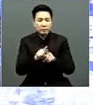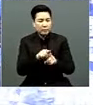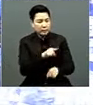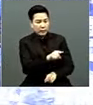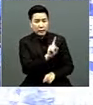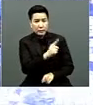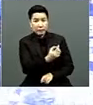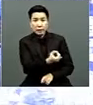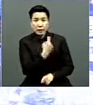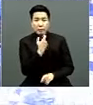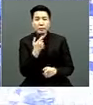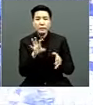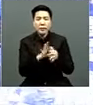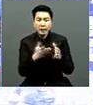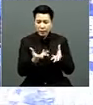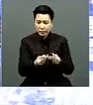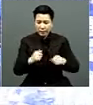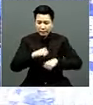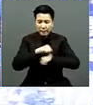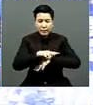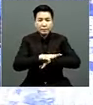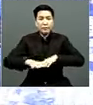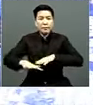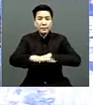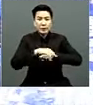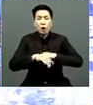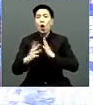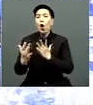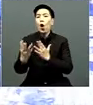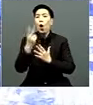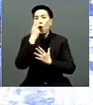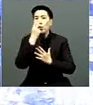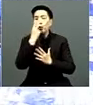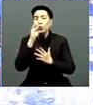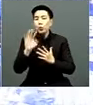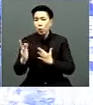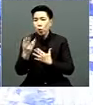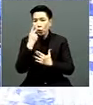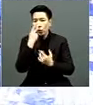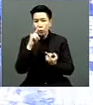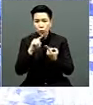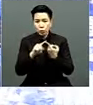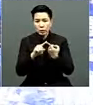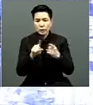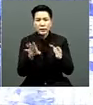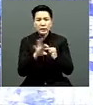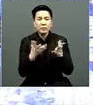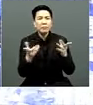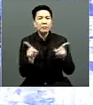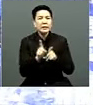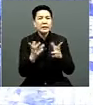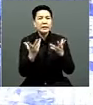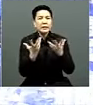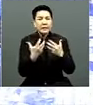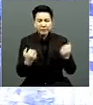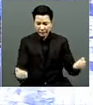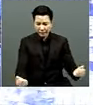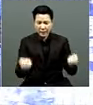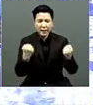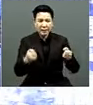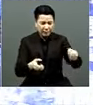าฟรีเวทเป็นอะไรเดี๋ยวยังไงรอดูจากเรื่องนั้นก็คงจะเป็นลักษณะของเวทนะฮะ